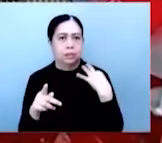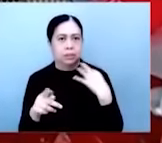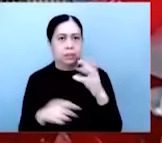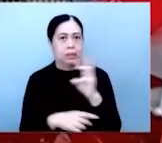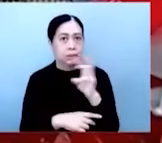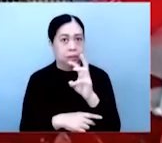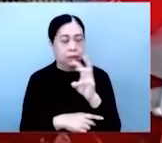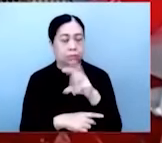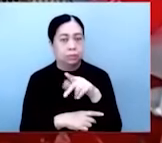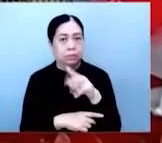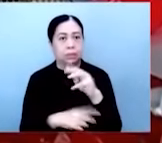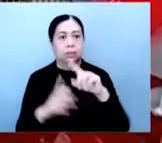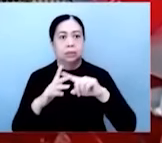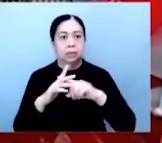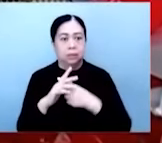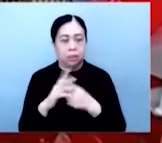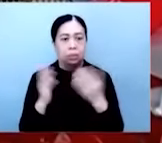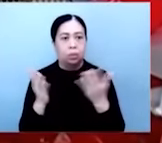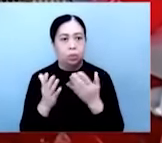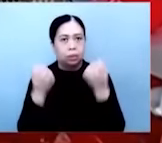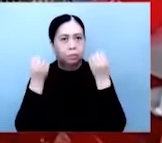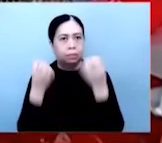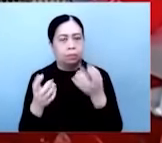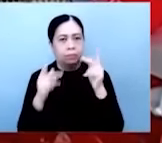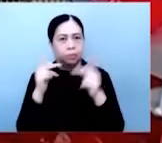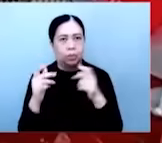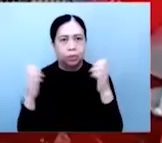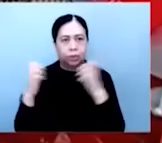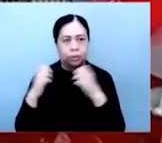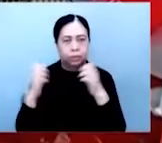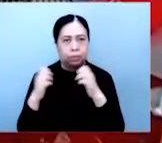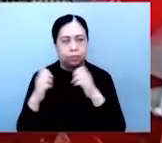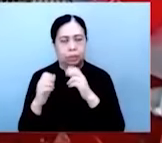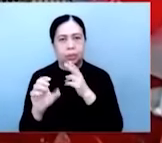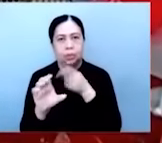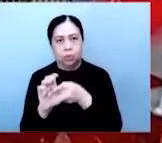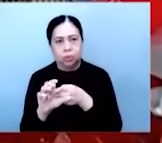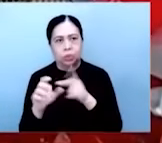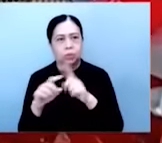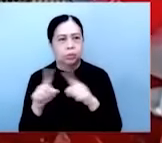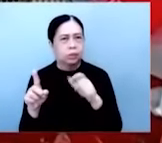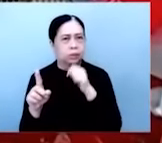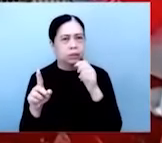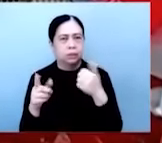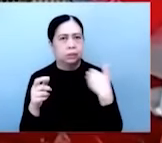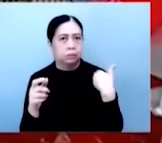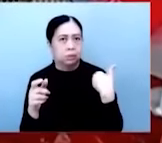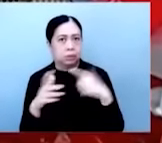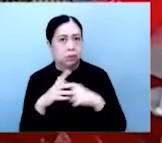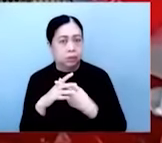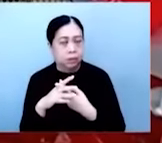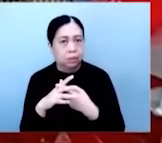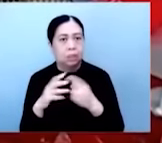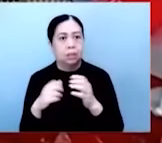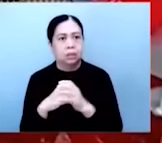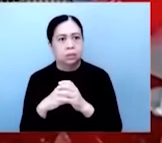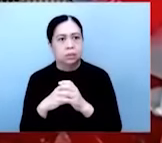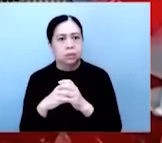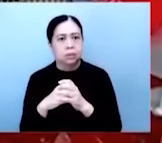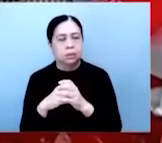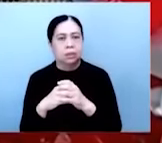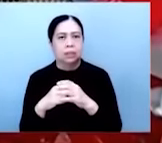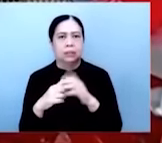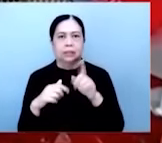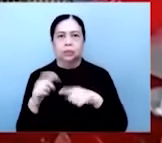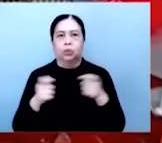magsisimula ang event kung saan libo-libo ang inaasahang makikiisa. Pero hindi pa man nagsisimula ang programa, hindi na nakapagpigil